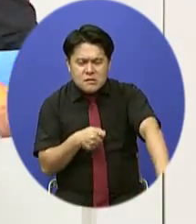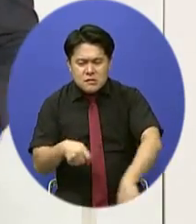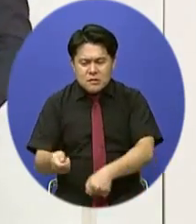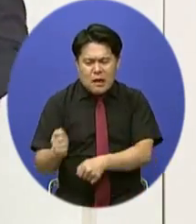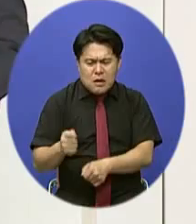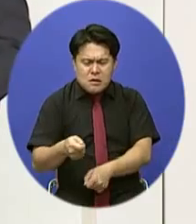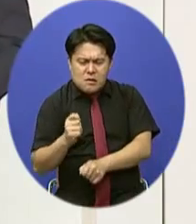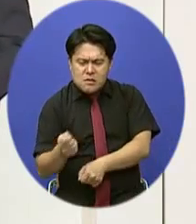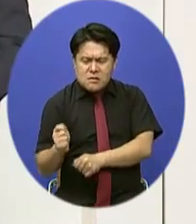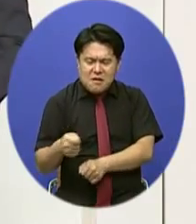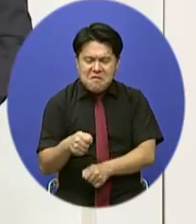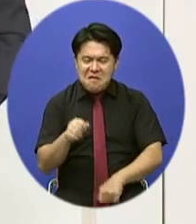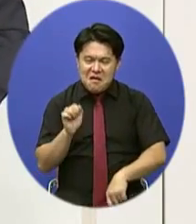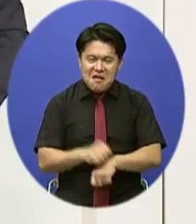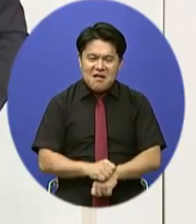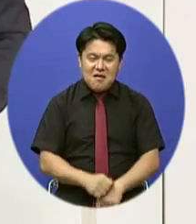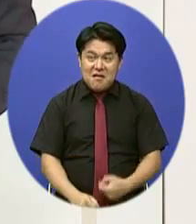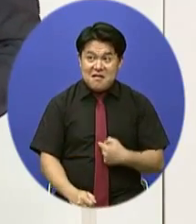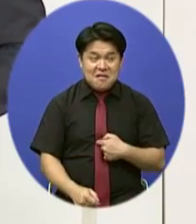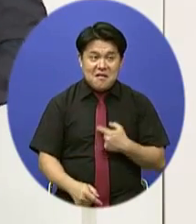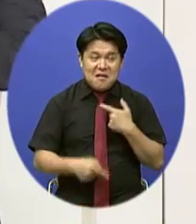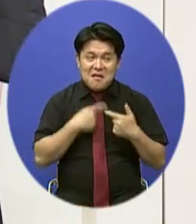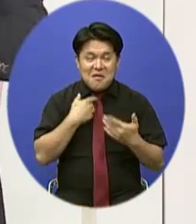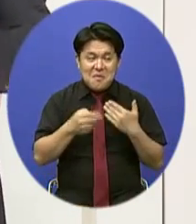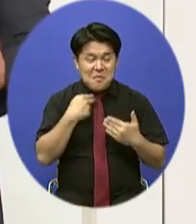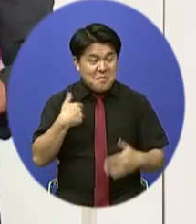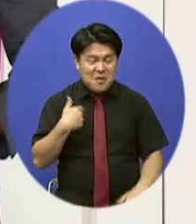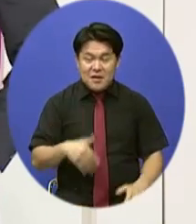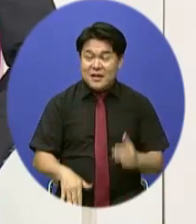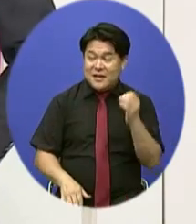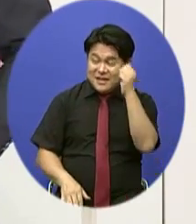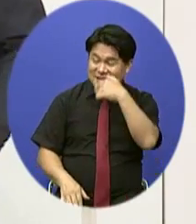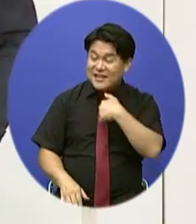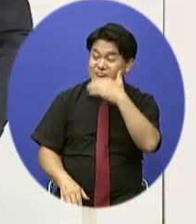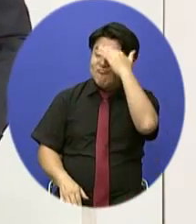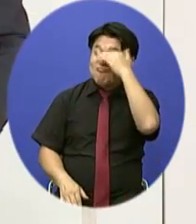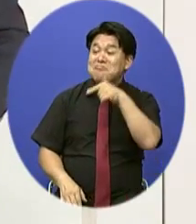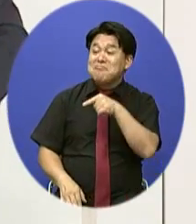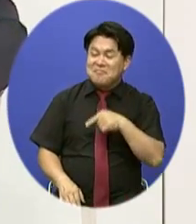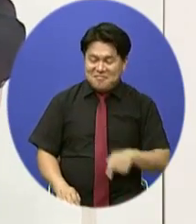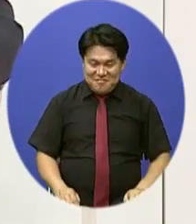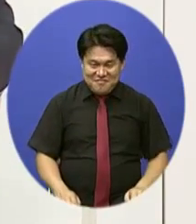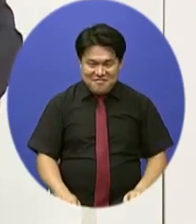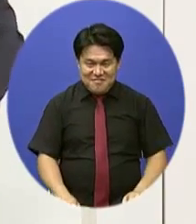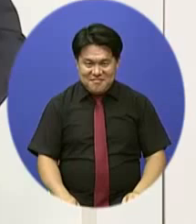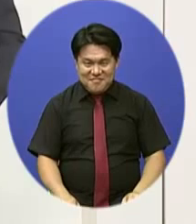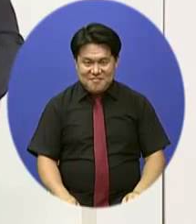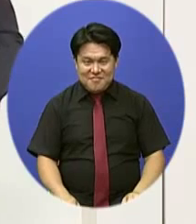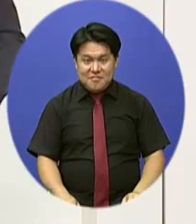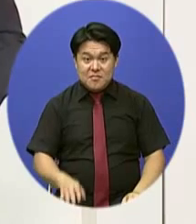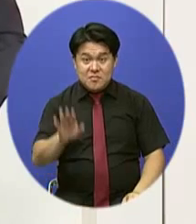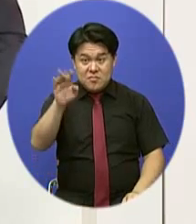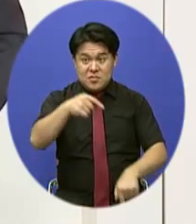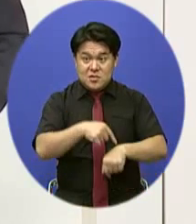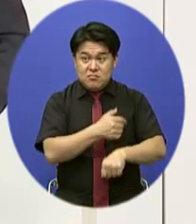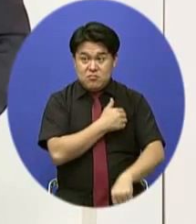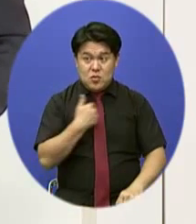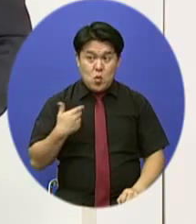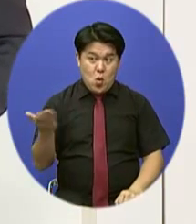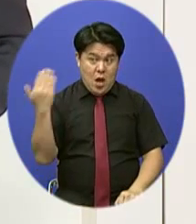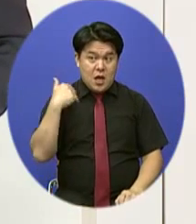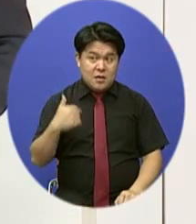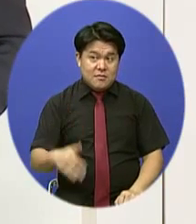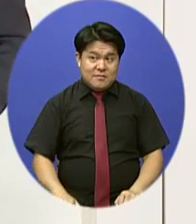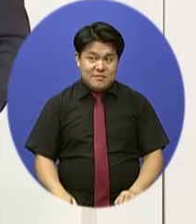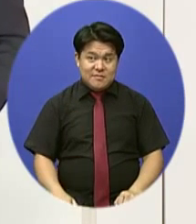저 이거잖아요. 낚시를 한 번도 안 해봐서 그걸 모르겠네. 아니 이제 저는 구경만 했어요. 그래도 이 기본 시간 있으시면은 네.